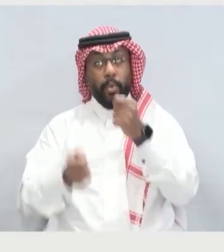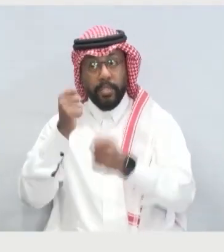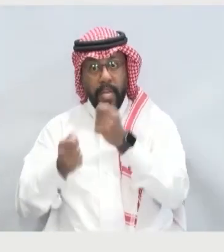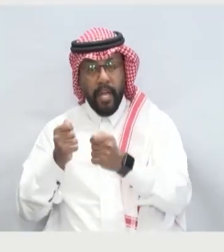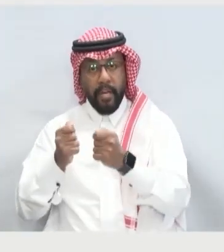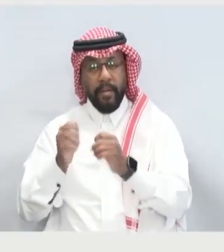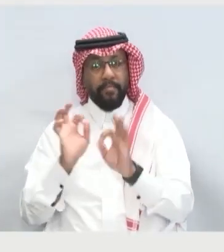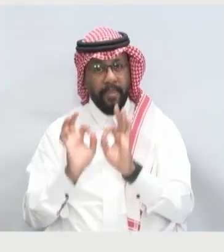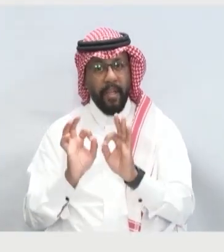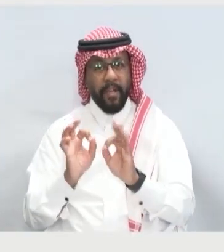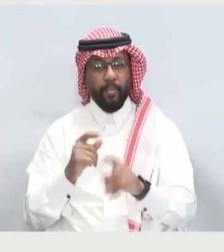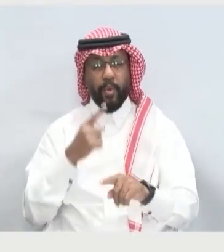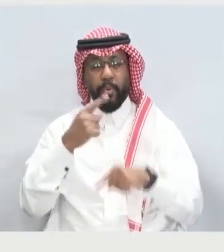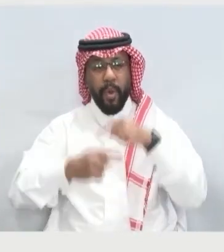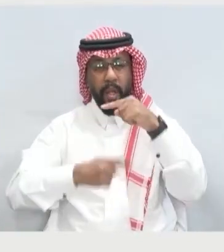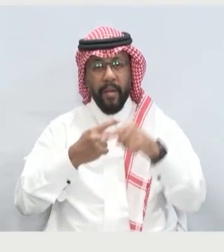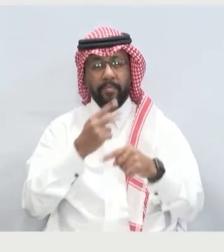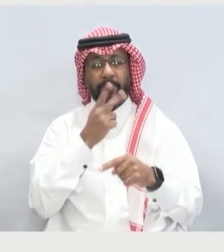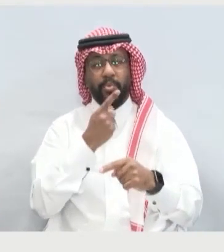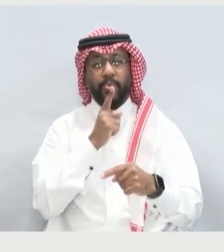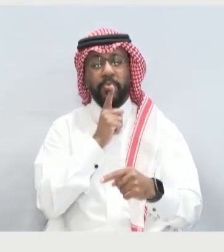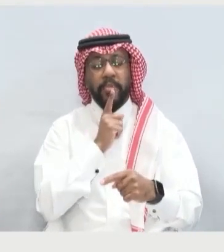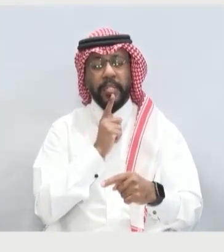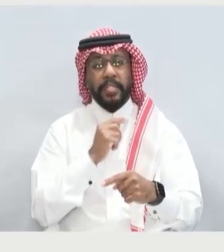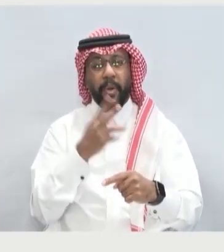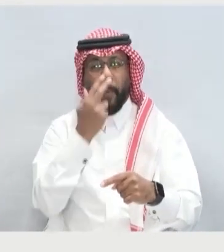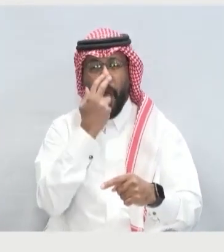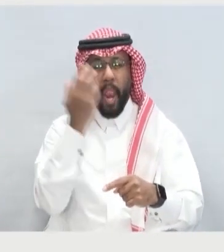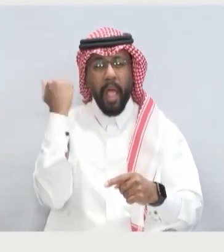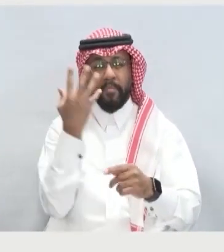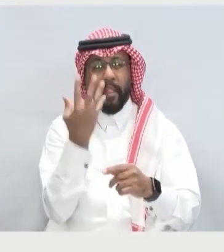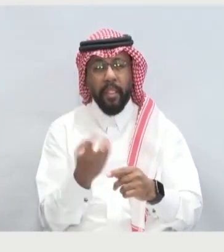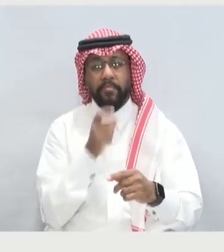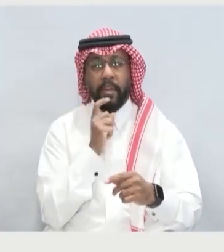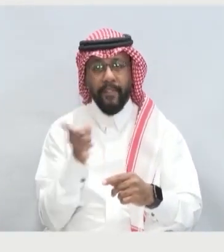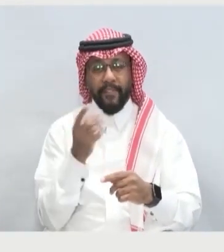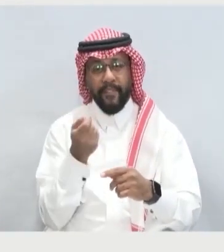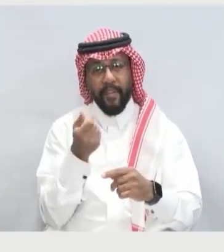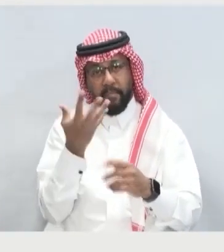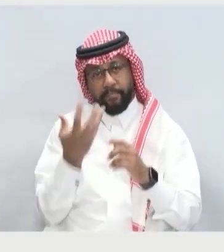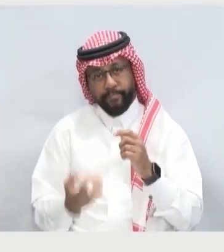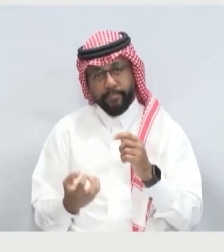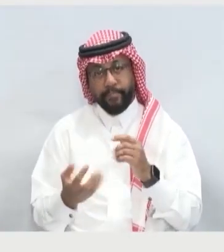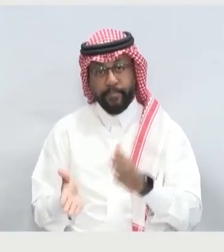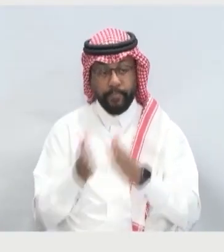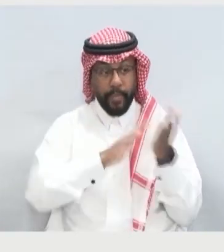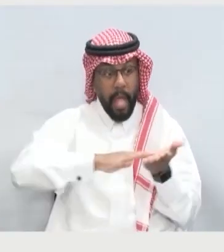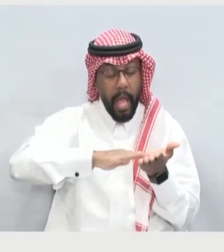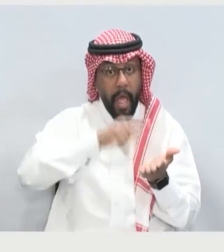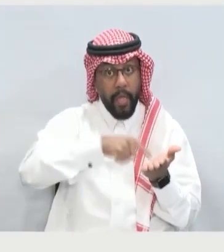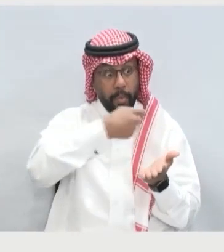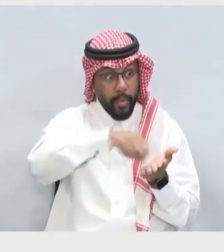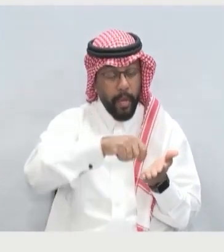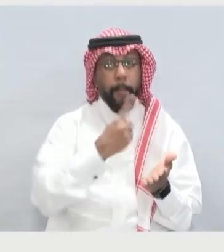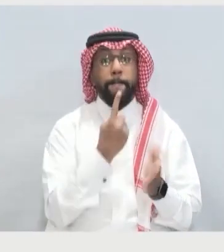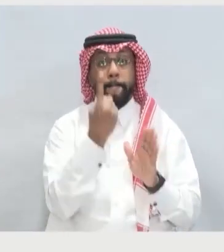استهلاك وبالتالي مع مرور الزمن ستقل تكلفتها اما الاراضي عاده تدون بسعر التكلفه تم شراءها